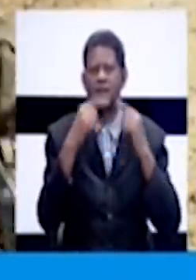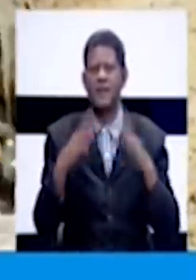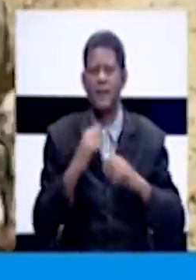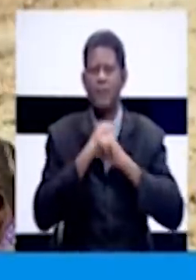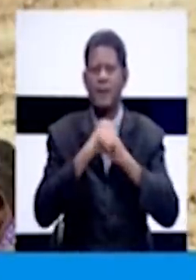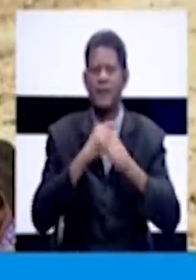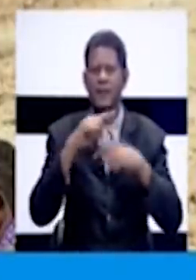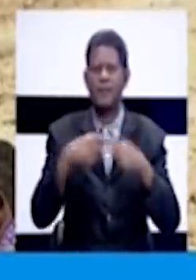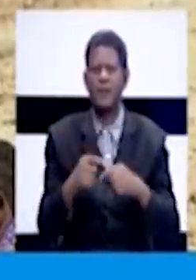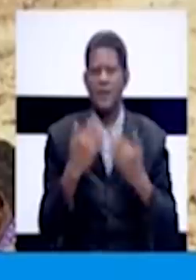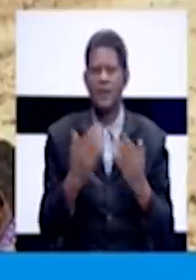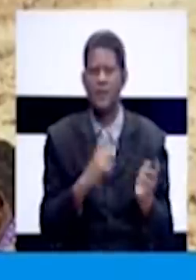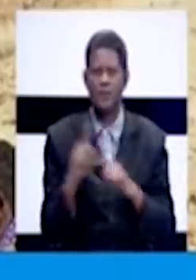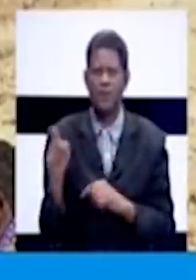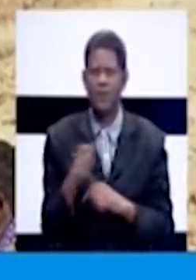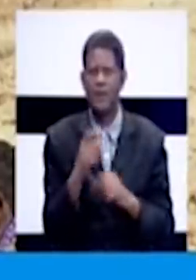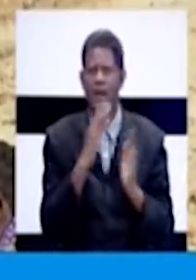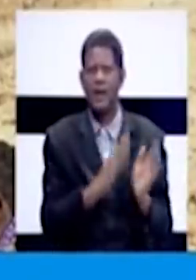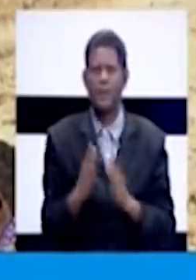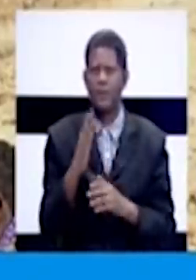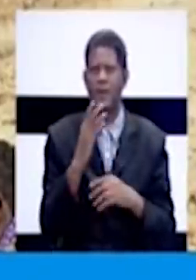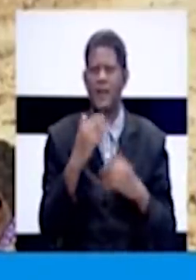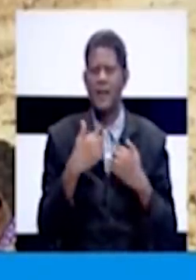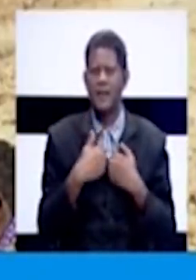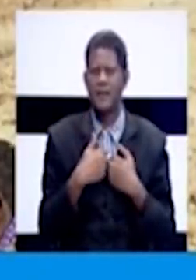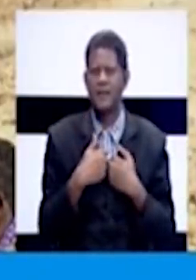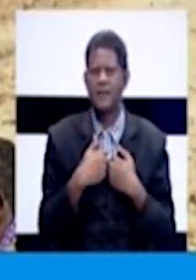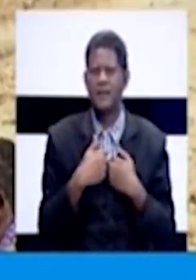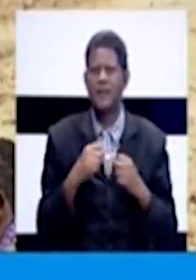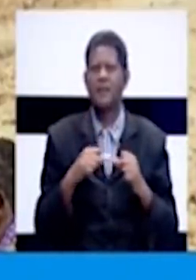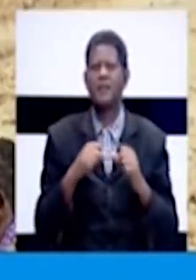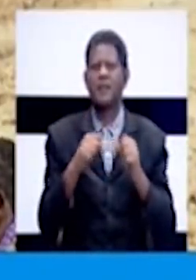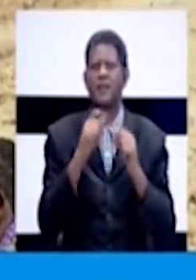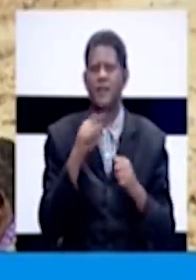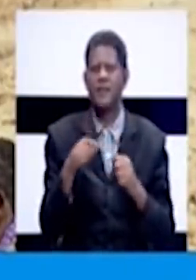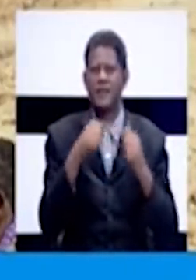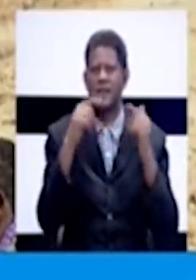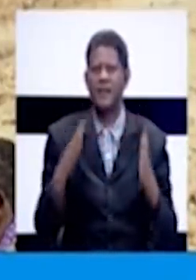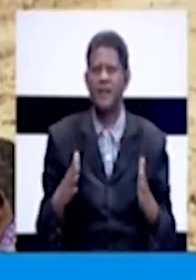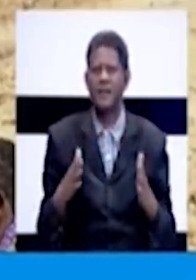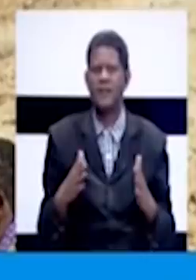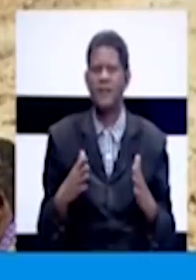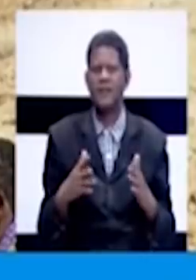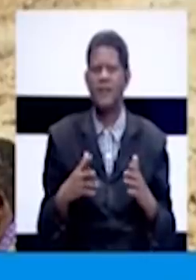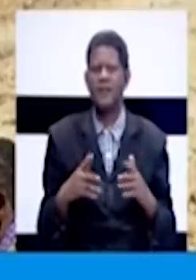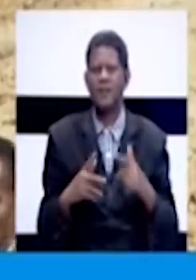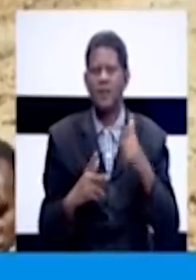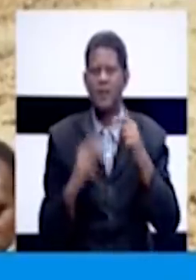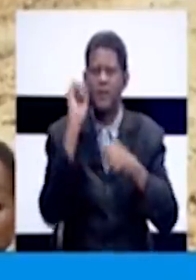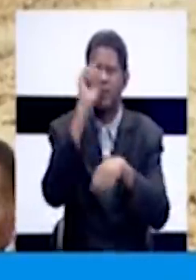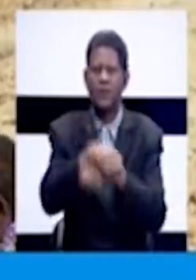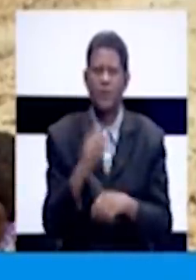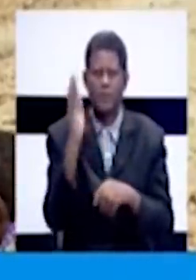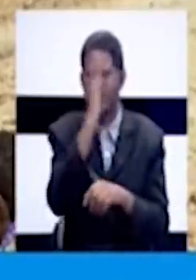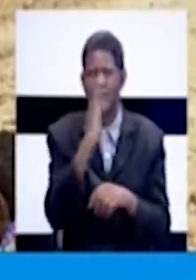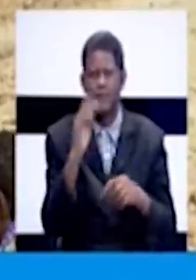مكتنا نمخت حزون نتخنة عبد الله نتنا رجاجنا كتسألوا نحزن هالسلعة زي عشان نفنا خمن سعر عندكنا منم